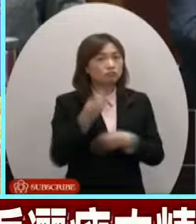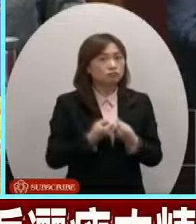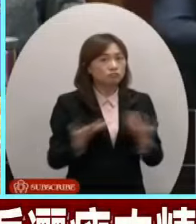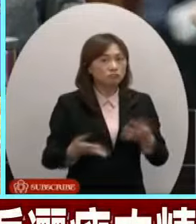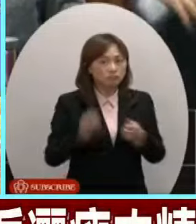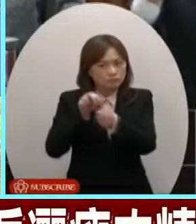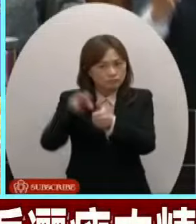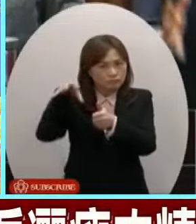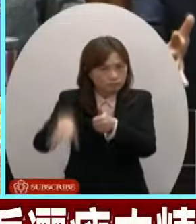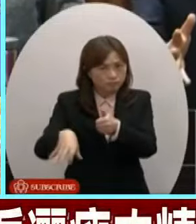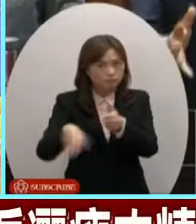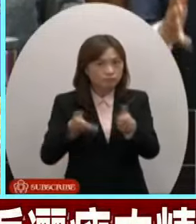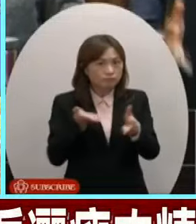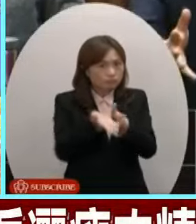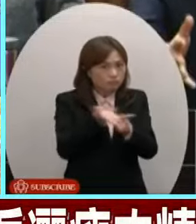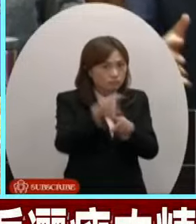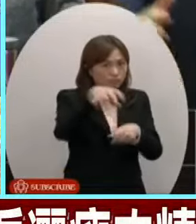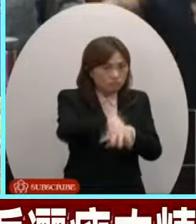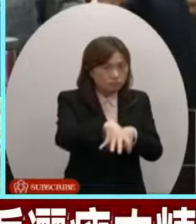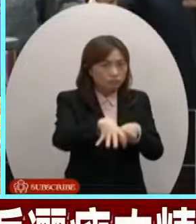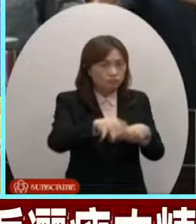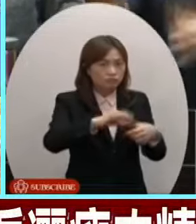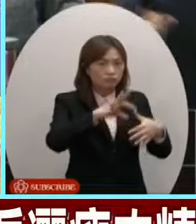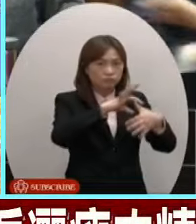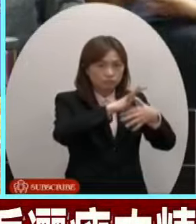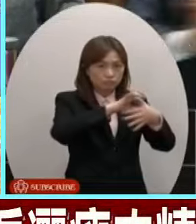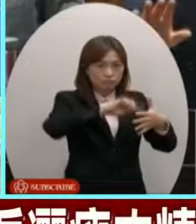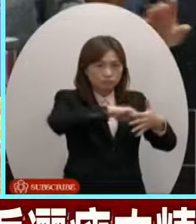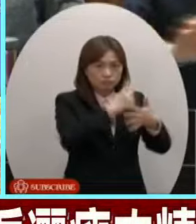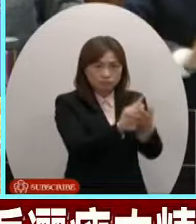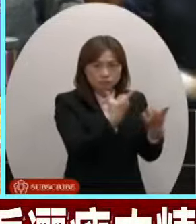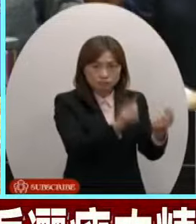员依法行政哪里有问题？如果有问题，你们为什么不移送监察院？